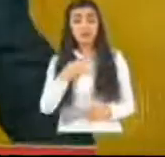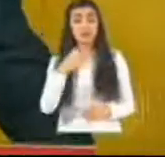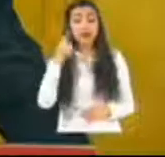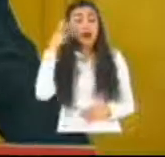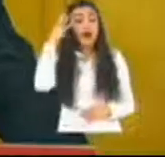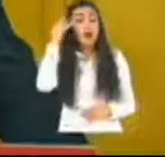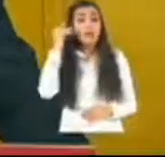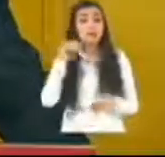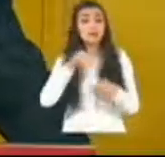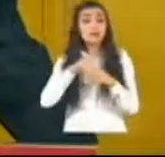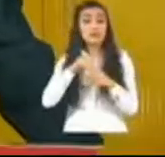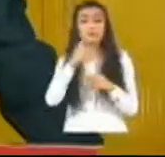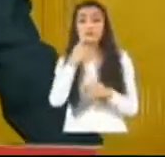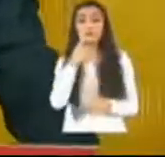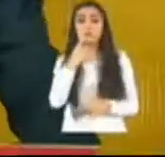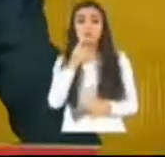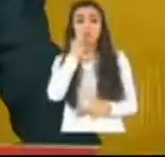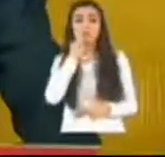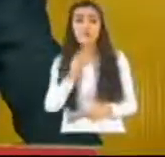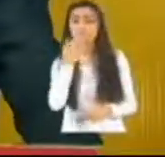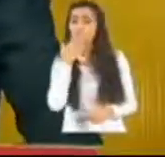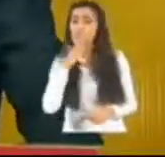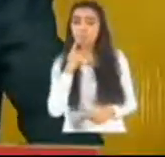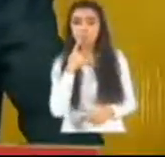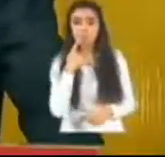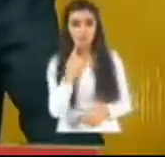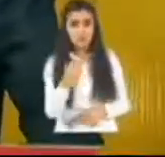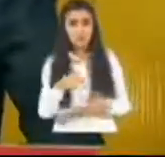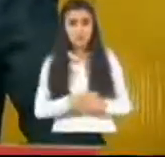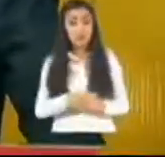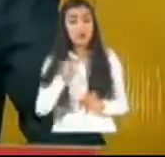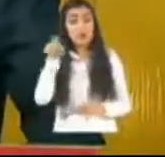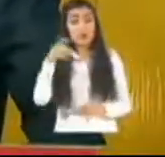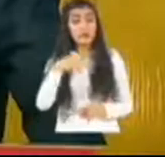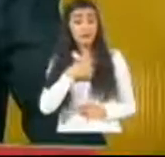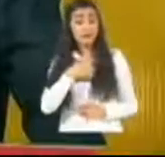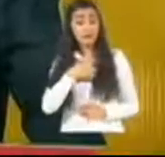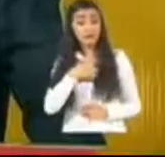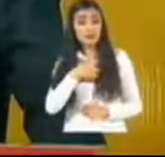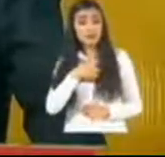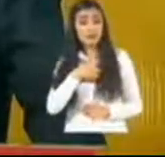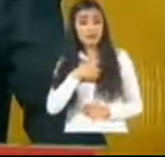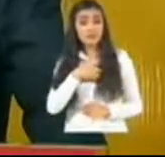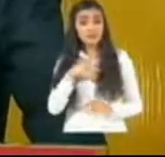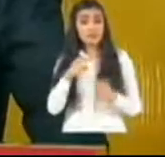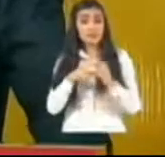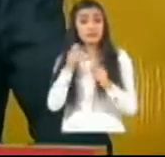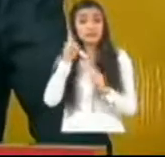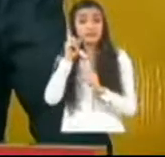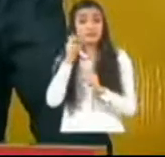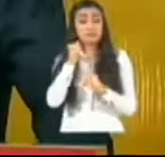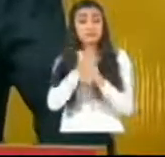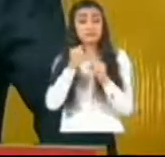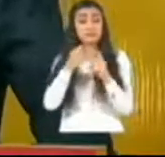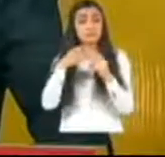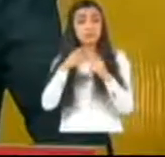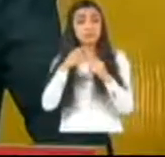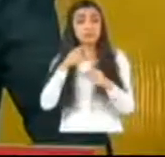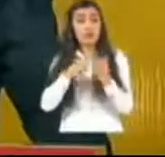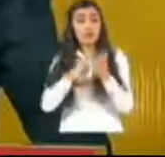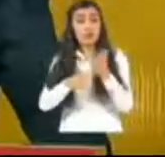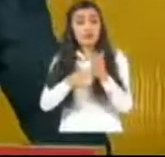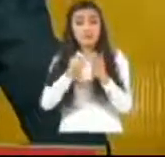Kavrayamayanlar için söylenecek bir söz zaten yoktur. Onlar kendi kısır ve sığ gündemlerinin